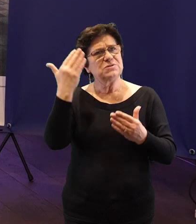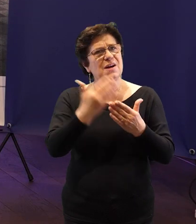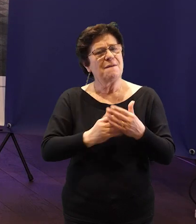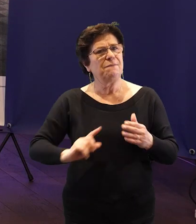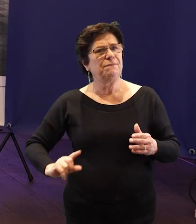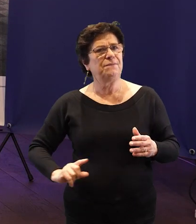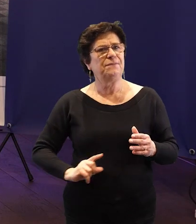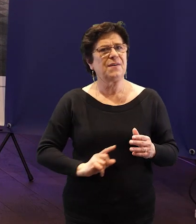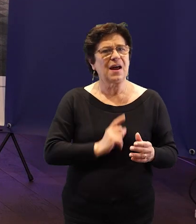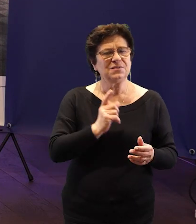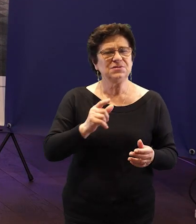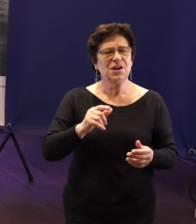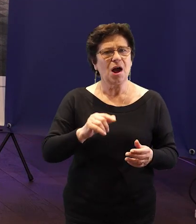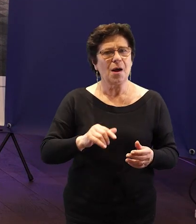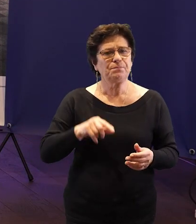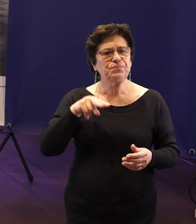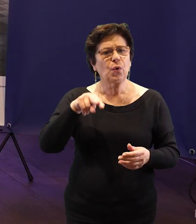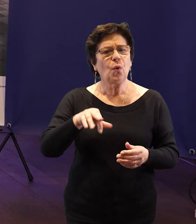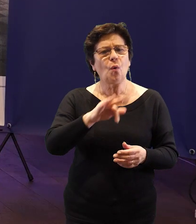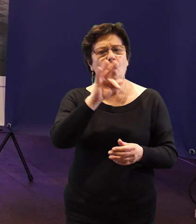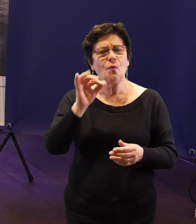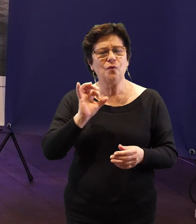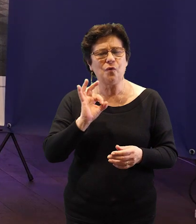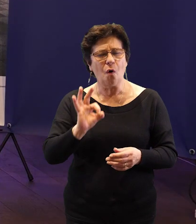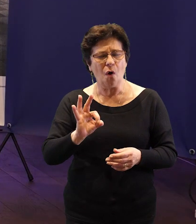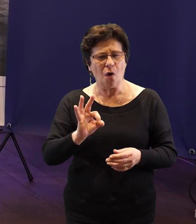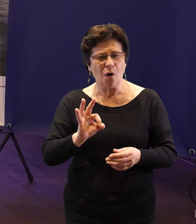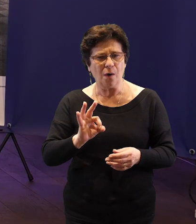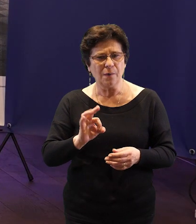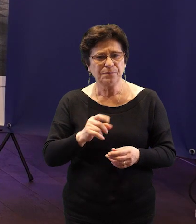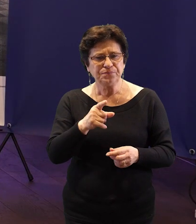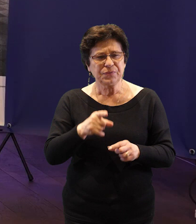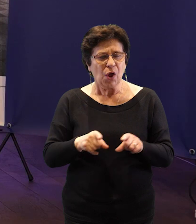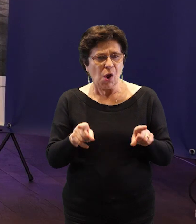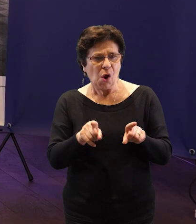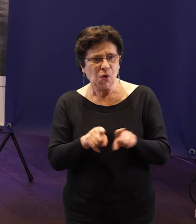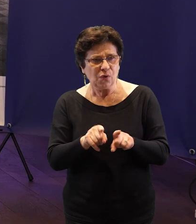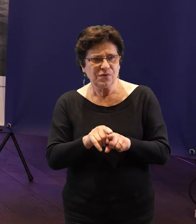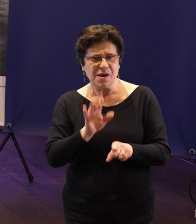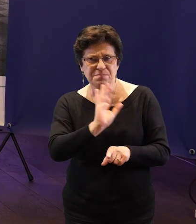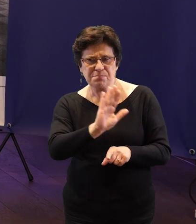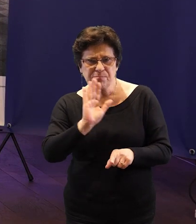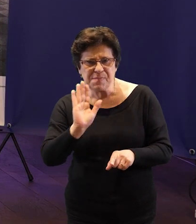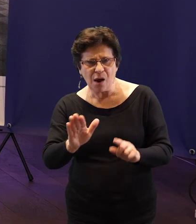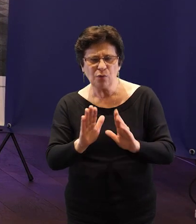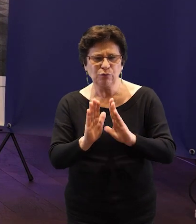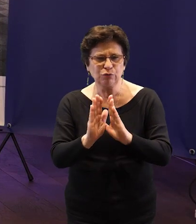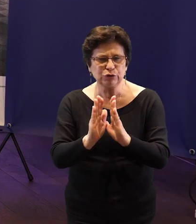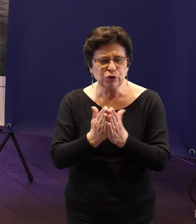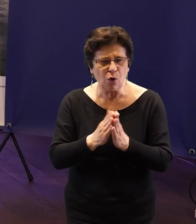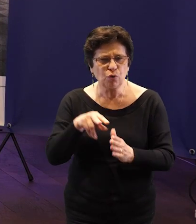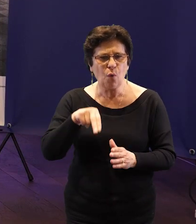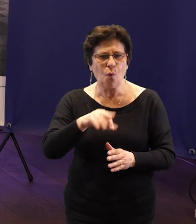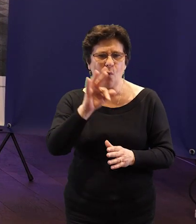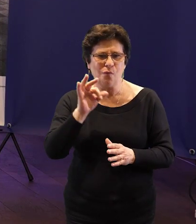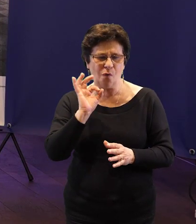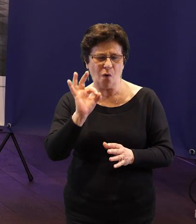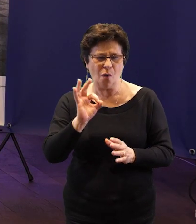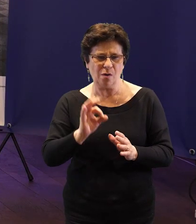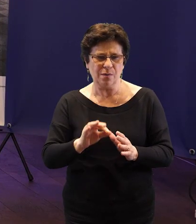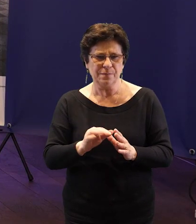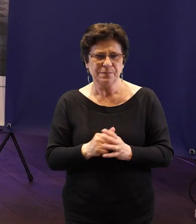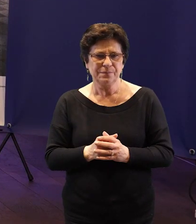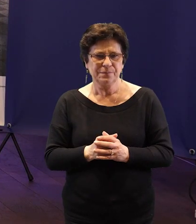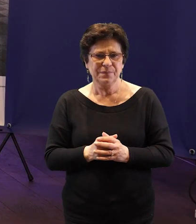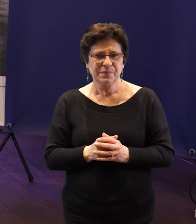pasjonata UFO, i zarazem kolekcjonera książek ufologicznych i zrobiliśmy, mówiąc kolokwialnie,